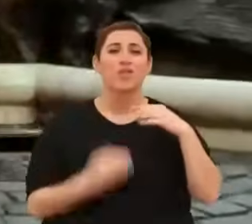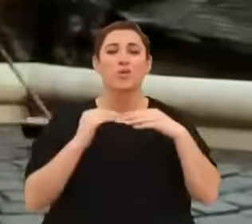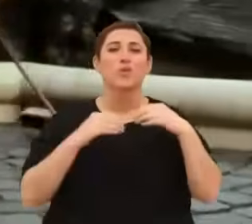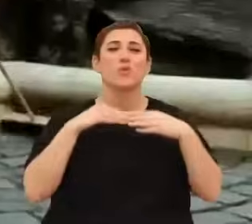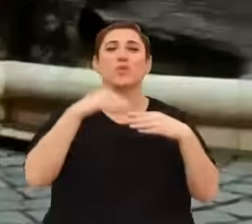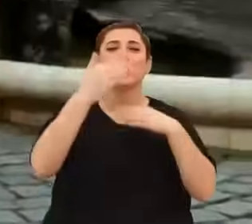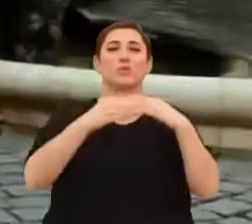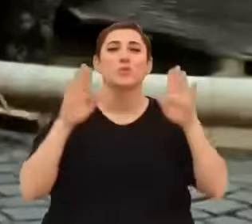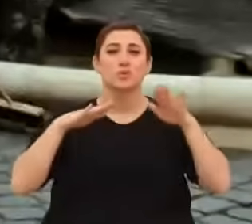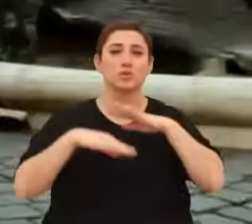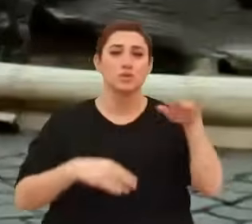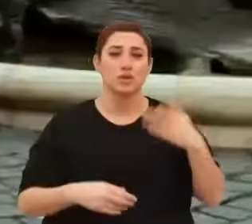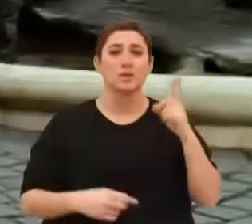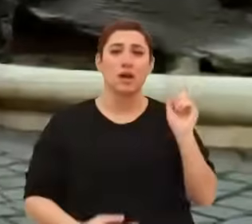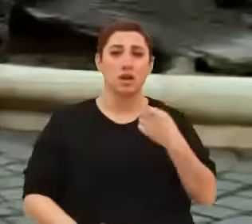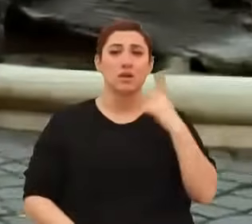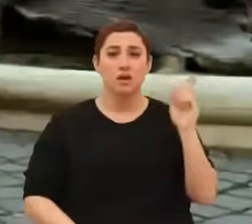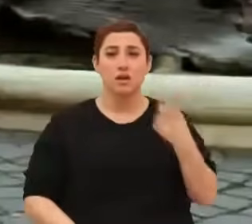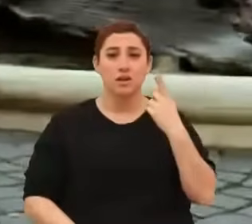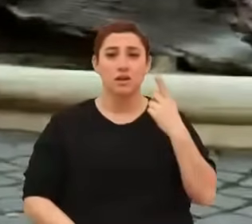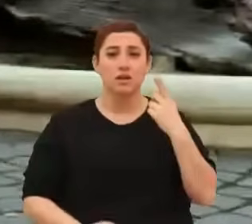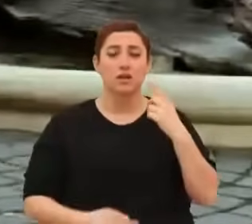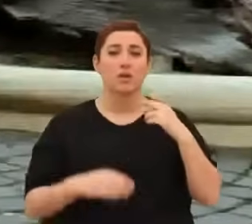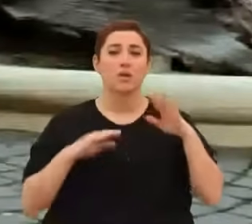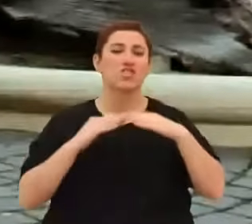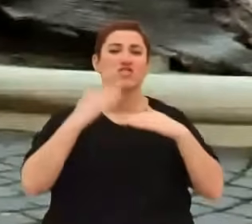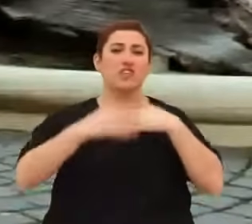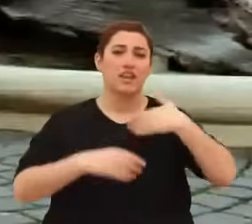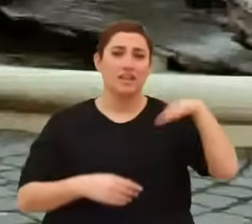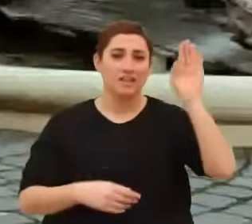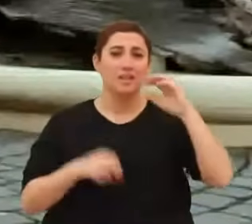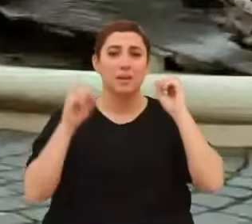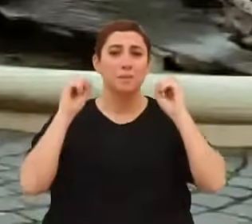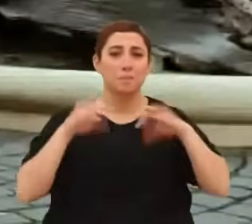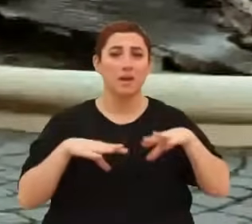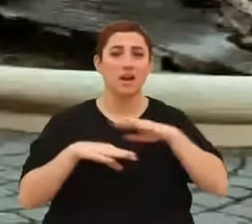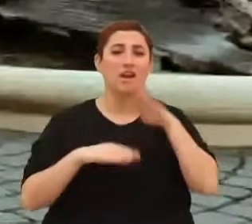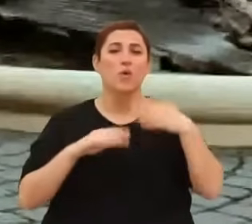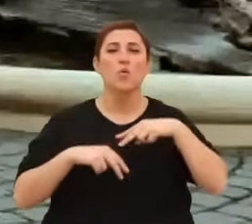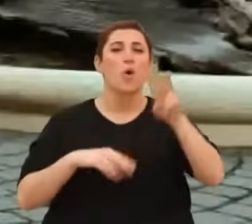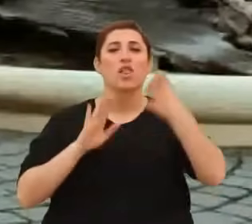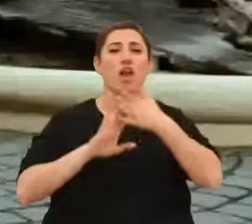Şimdi de meydana gelmiş, Şahin'in evliliği anlattığını belirttiği peykinin önünü süpürüyor.